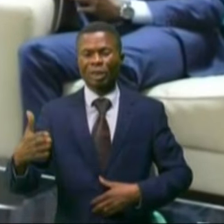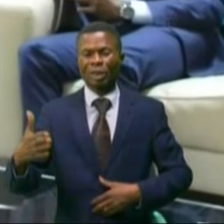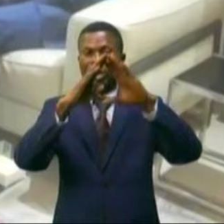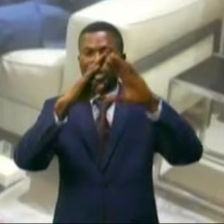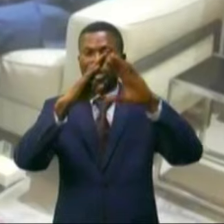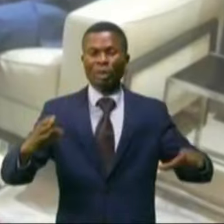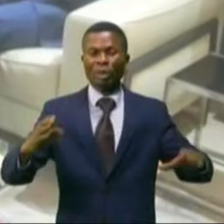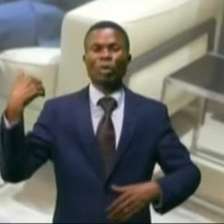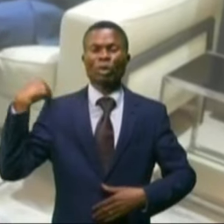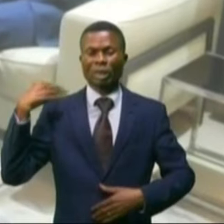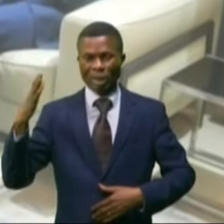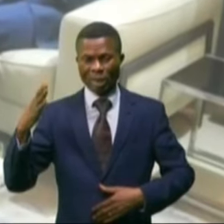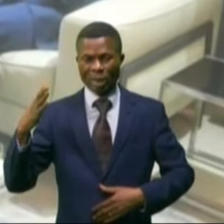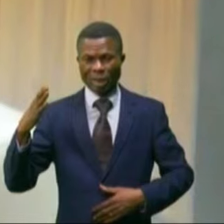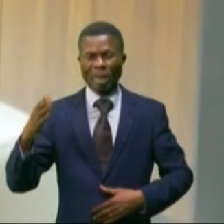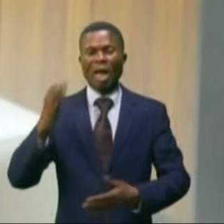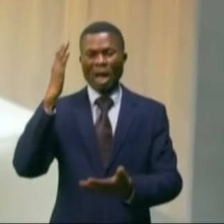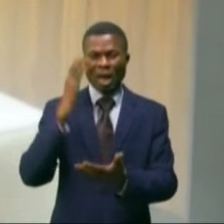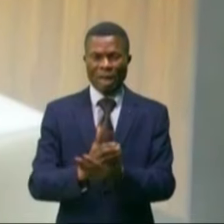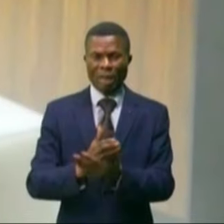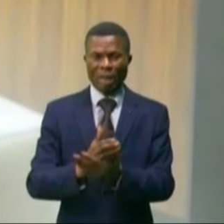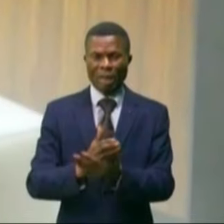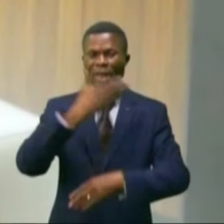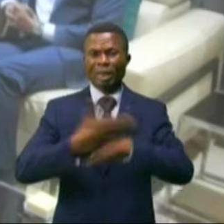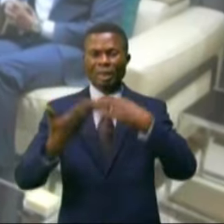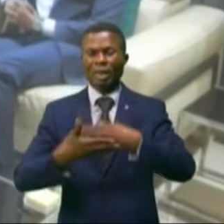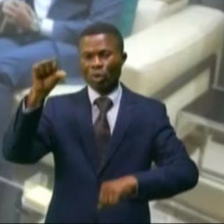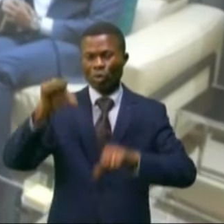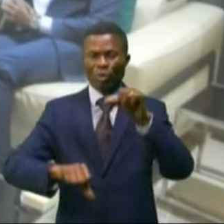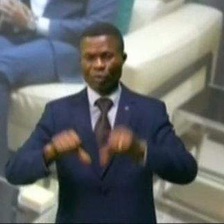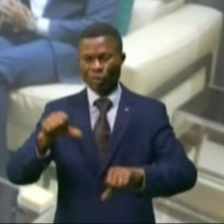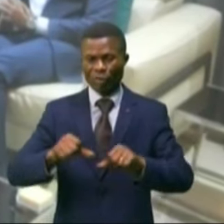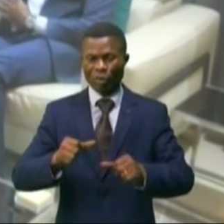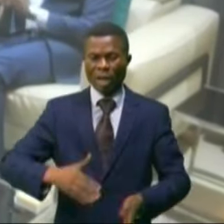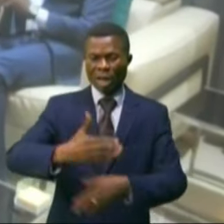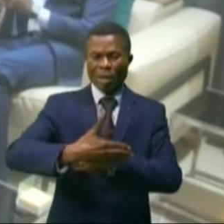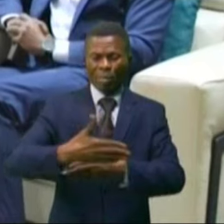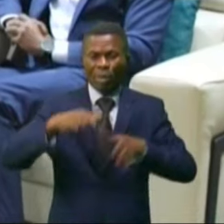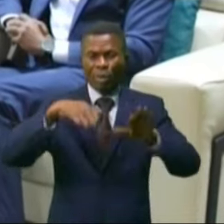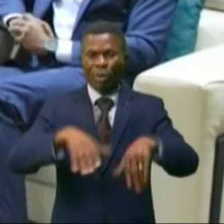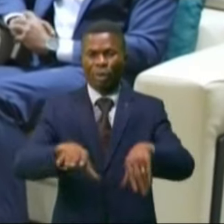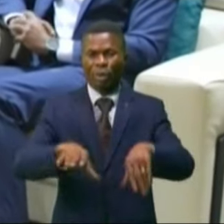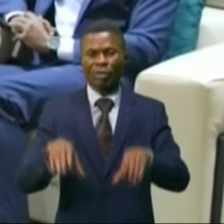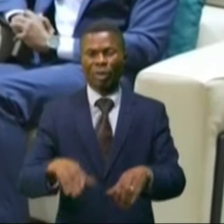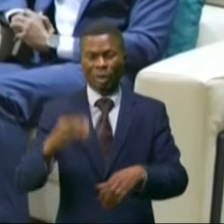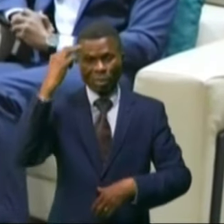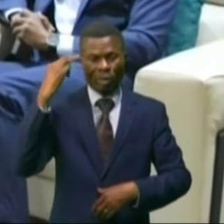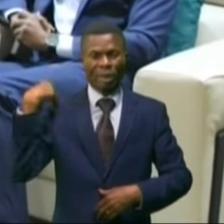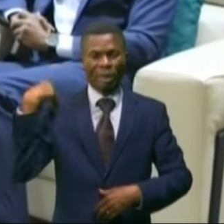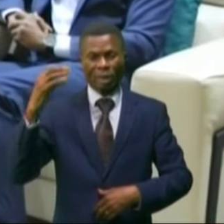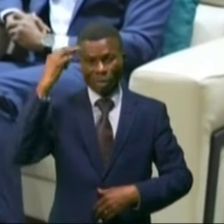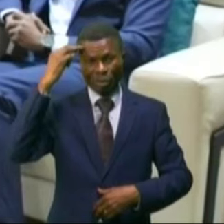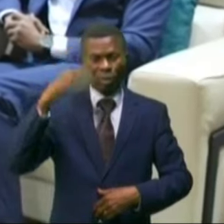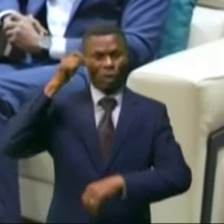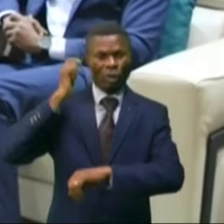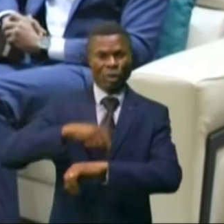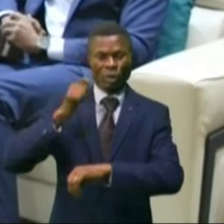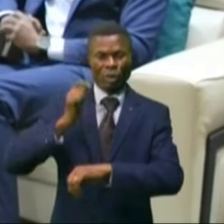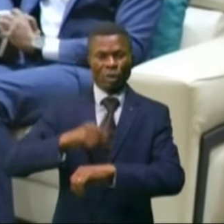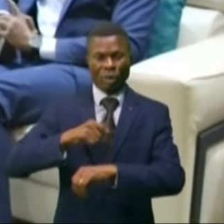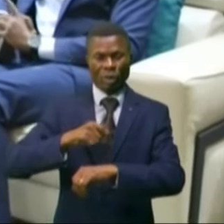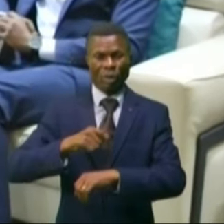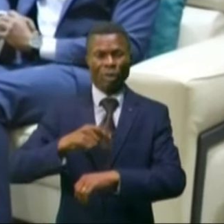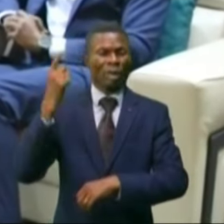l'État et mettre fin aux constructions anarchiques le long du fleuve Congo. Le ministre d'État, ministre de la Justice, a été